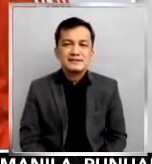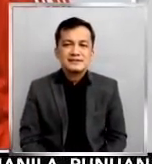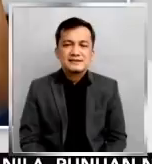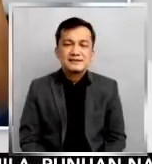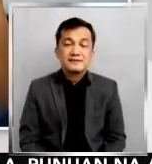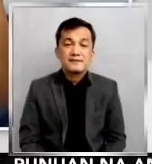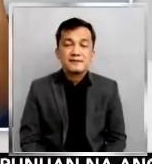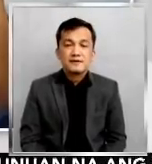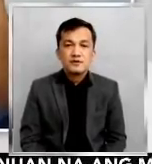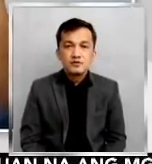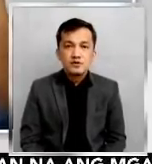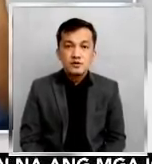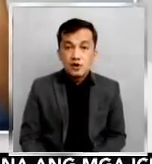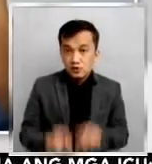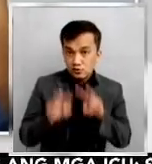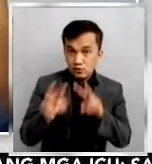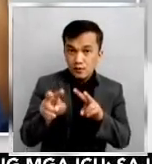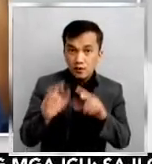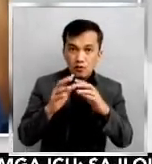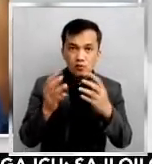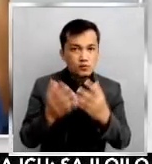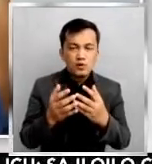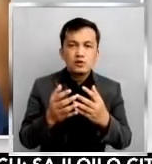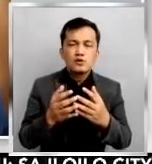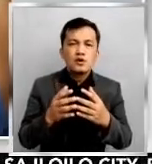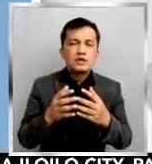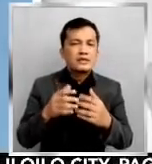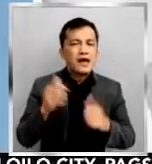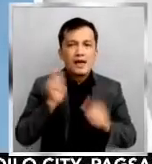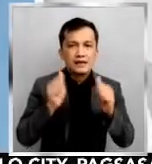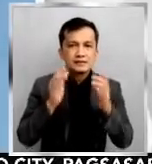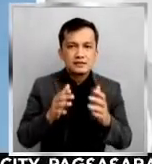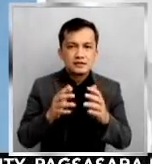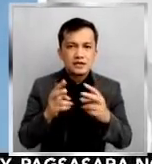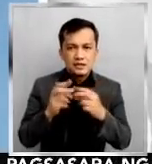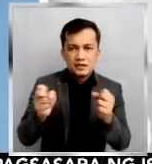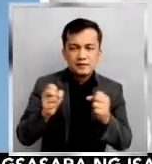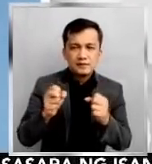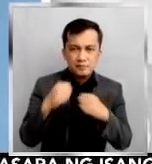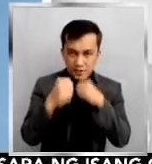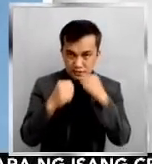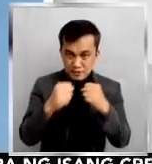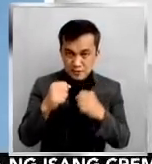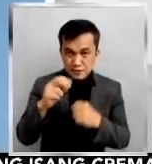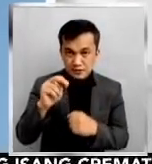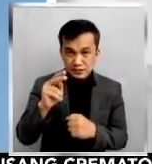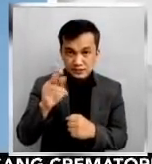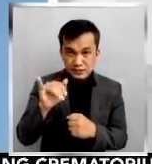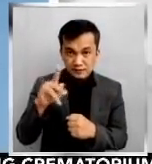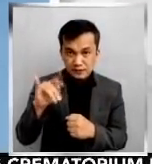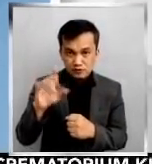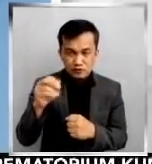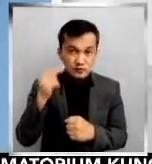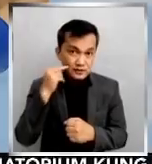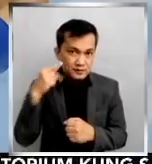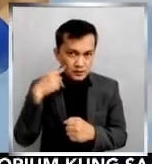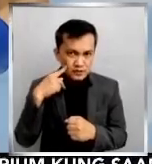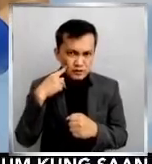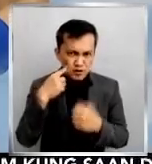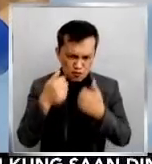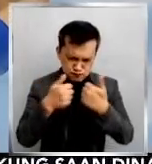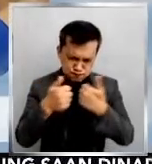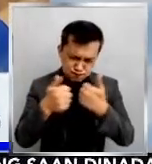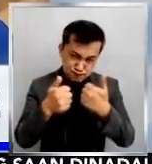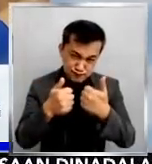Tumutok maging ang mundo ng entertainment sa laban ng Filipino boxer na si Nesthy Petecio. Naging mahigpit ang laban sa Women's